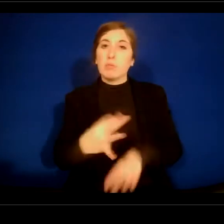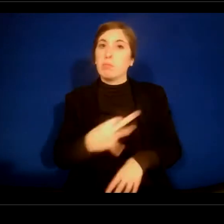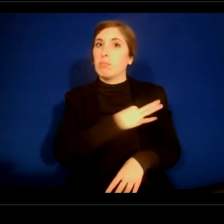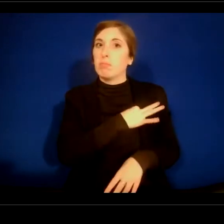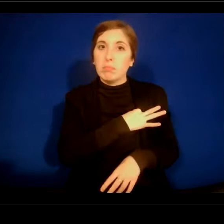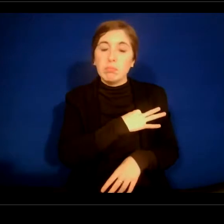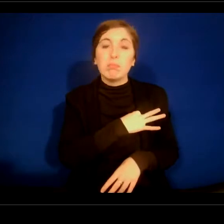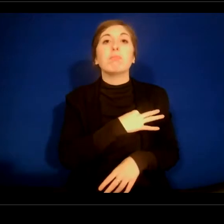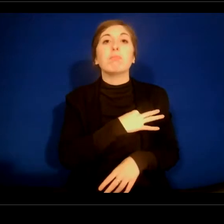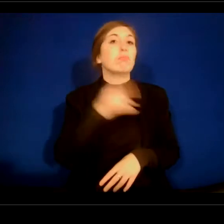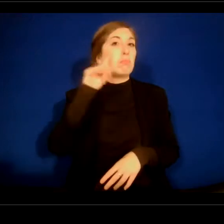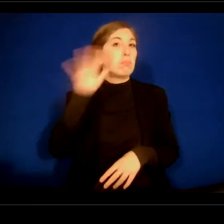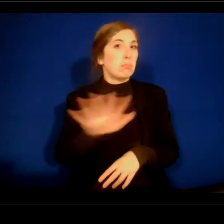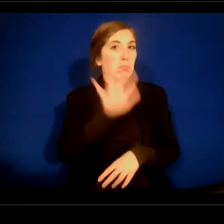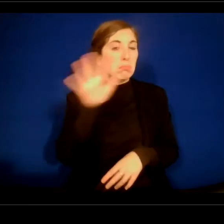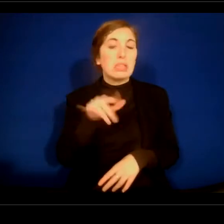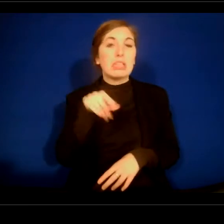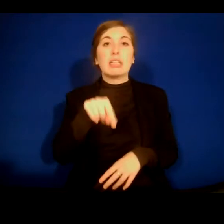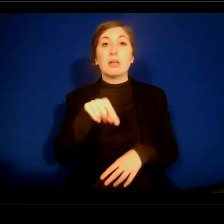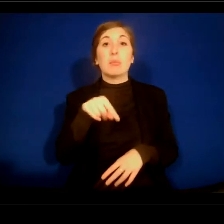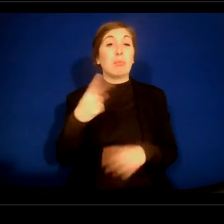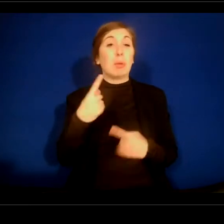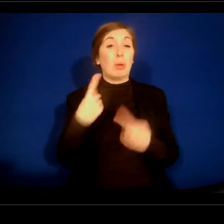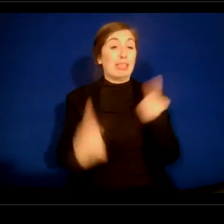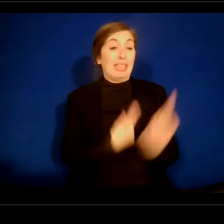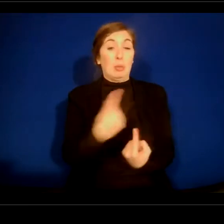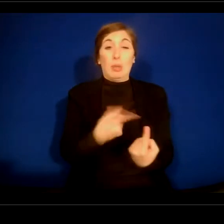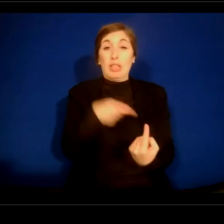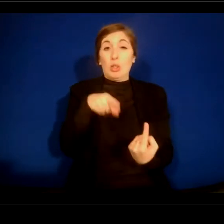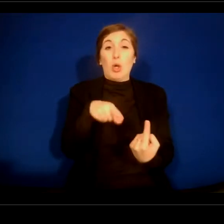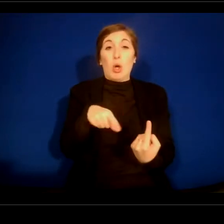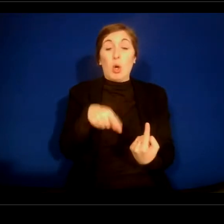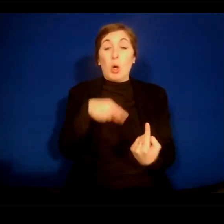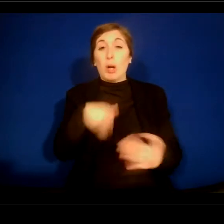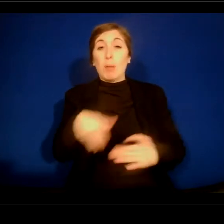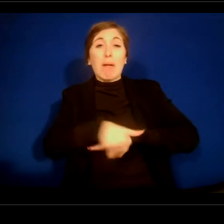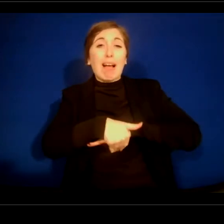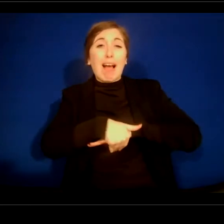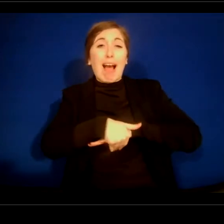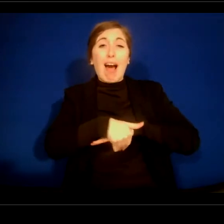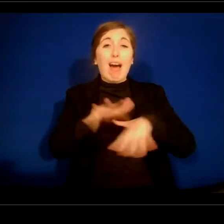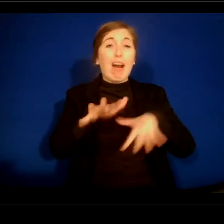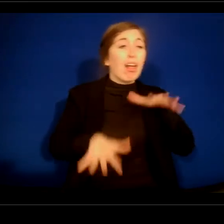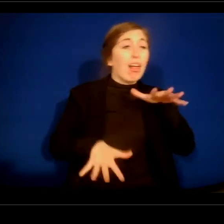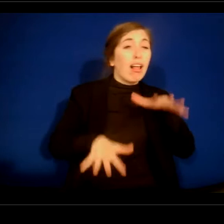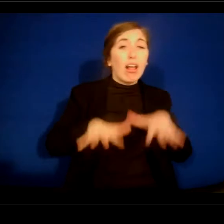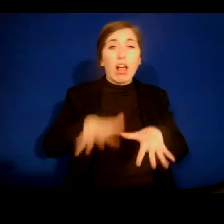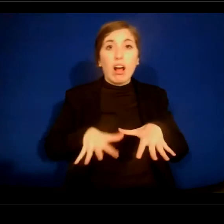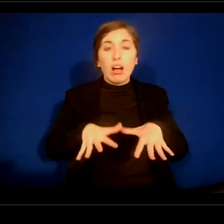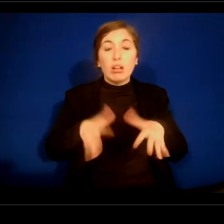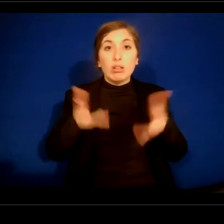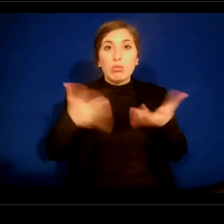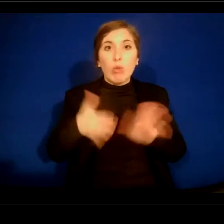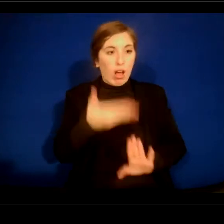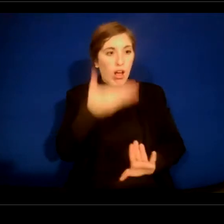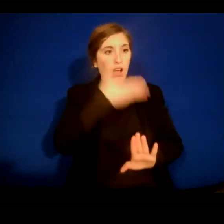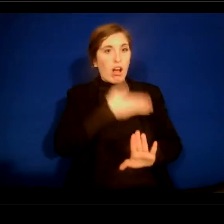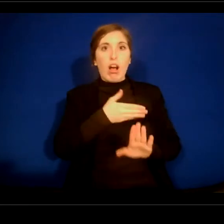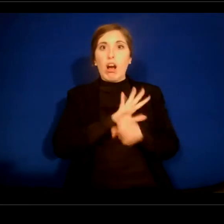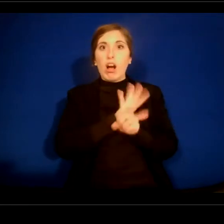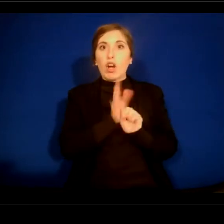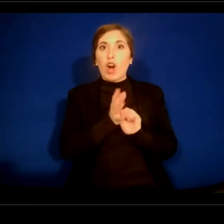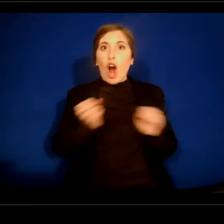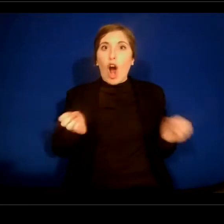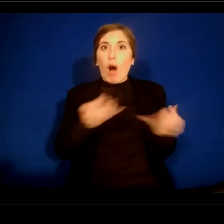anche il perdurare di questo stato di incertezza che dopo il Covid ci ha,